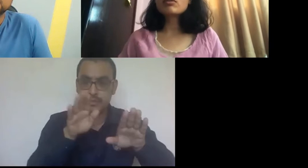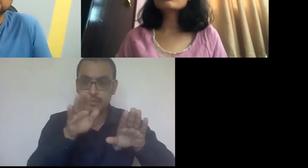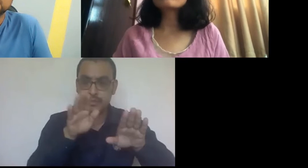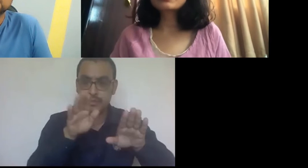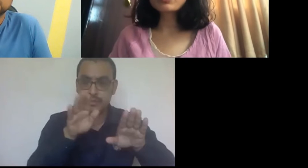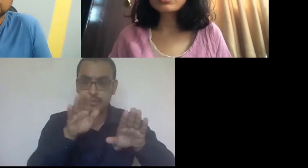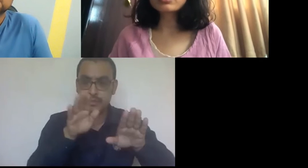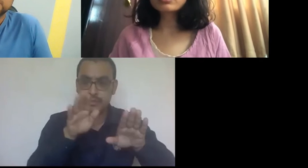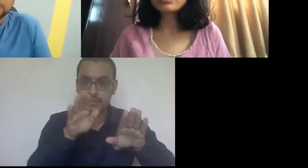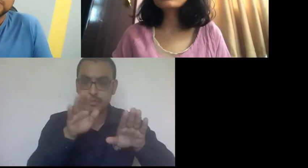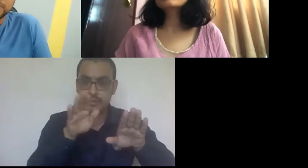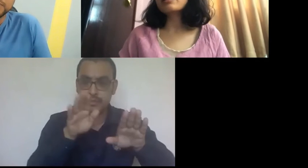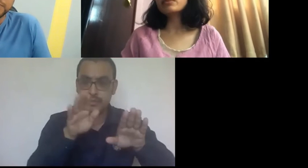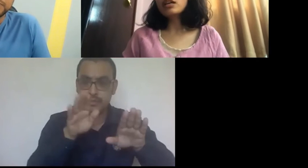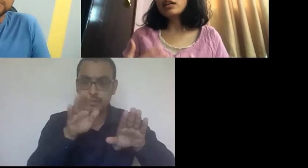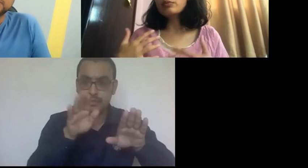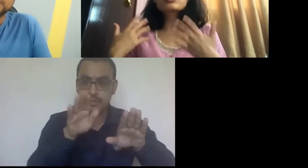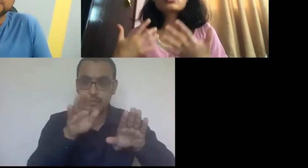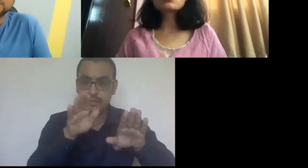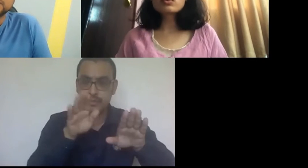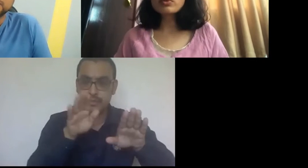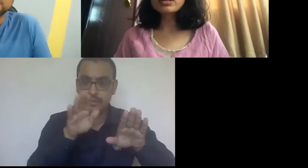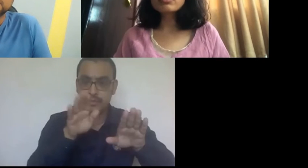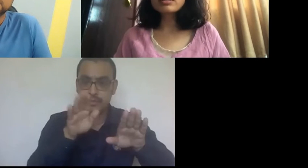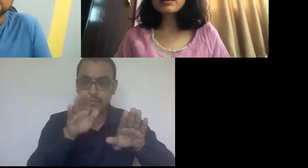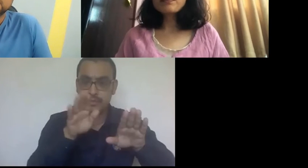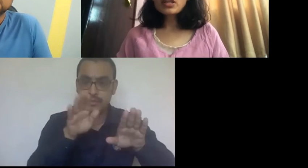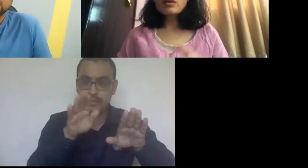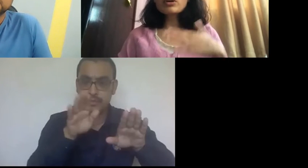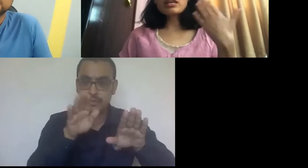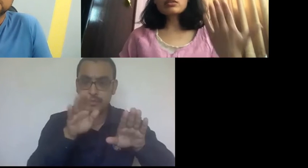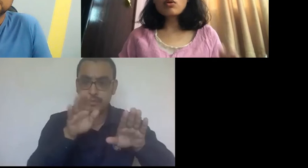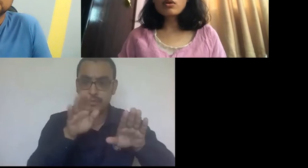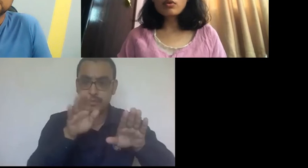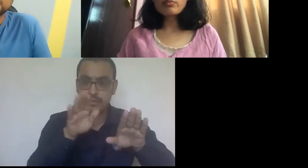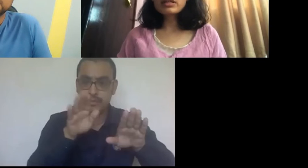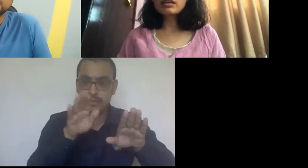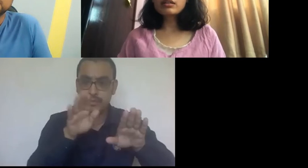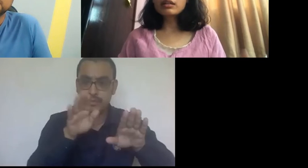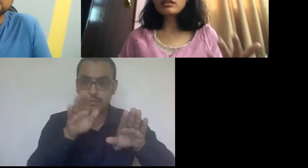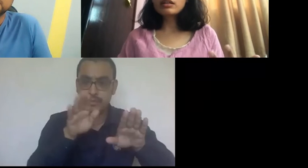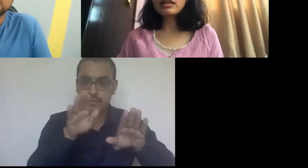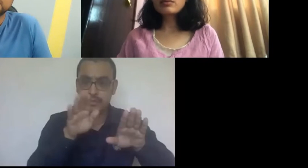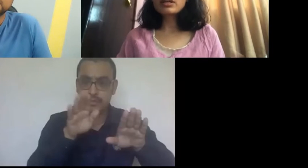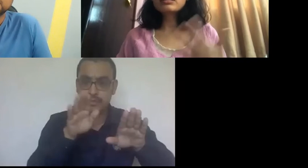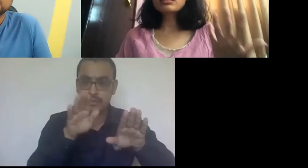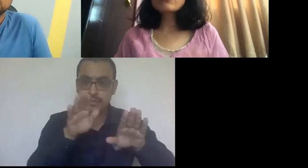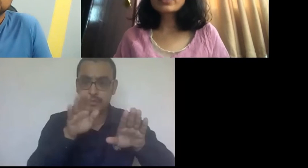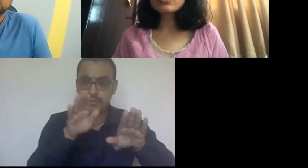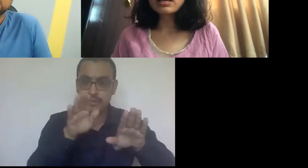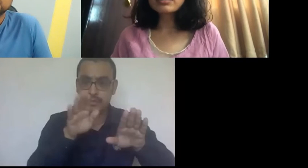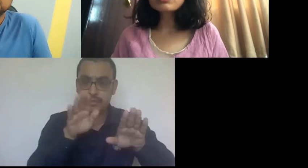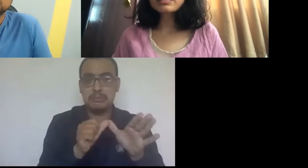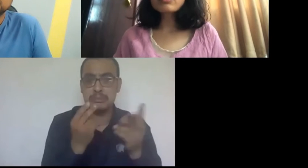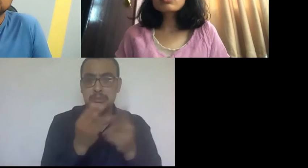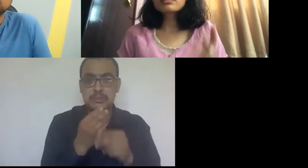हेल्थमा कति अफेक्ट पर्छ त होइन, त्यो त हामीले पनि एक्चुली सोच्नुपर्ने हुन्छ कि, मैले यस्तो कमेन्ट लेखेँ भने के अफेक्ट